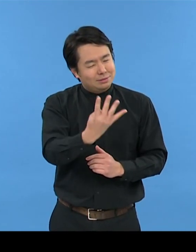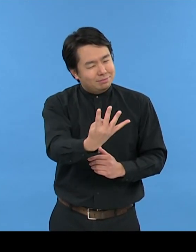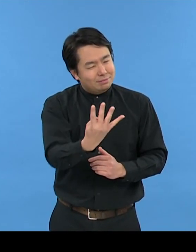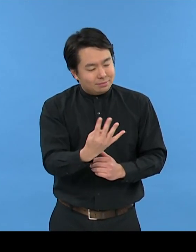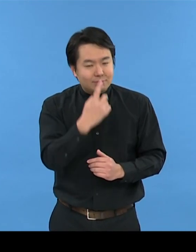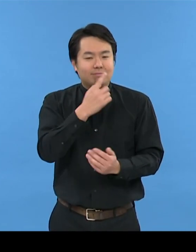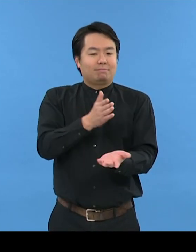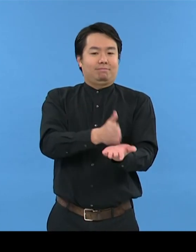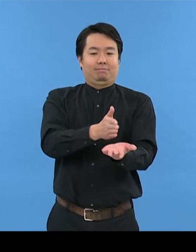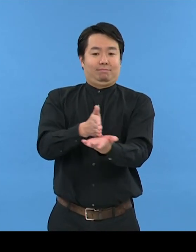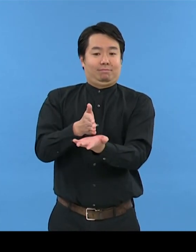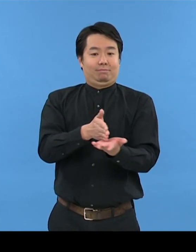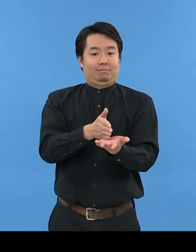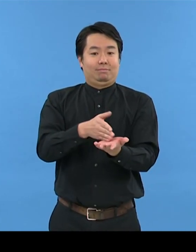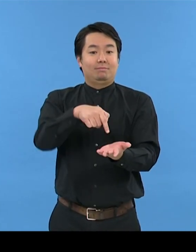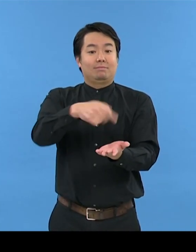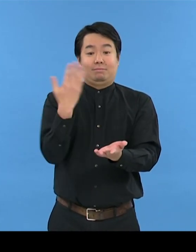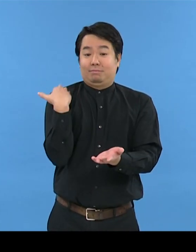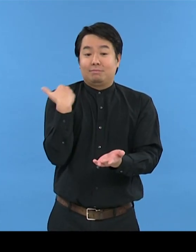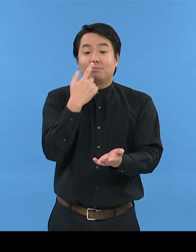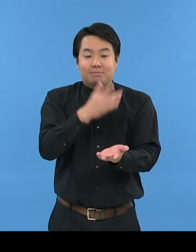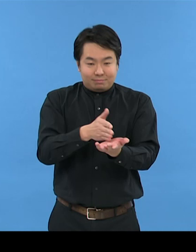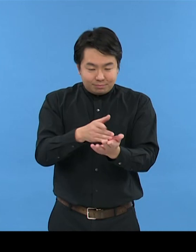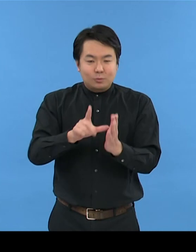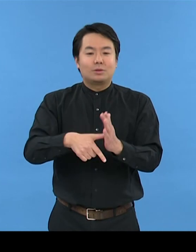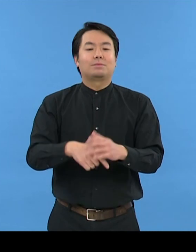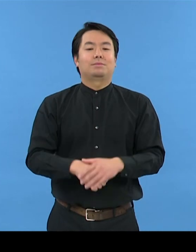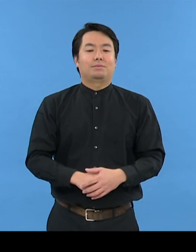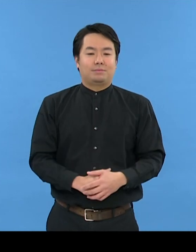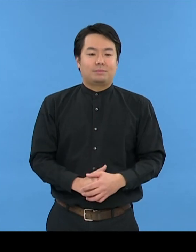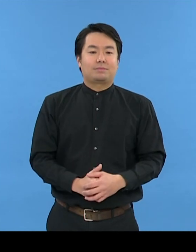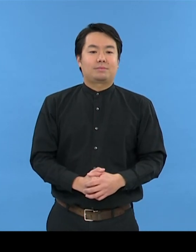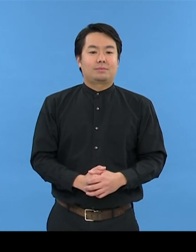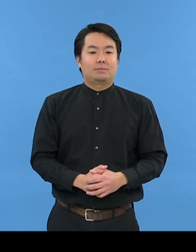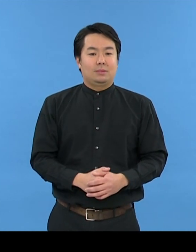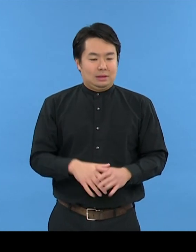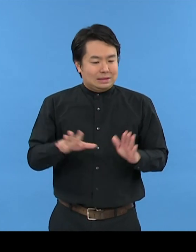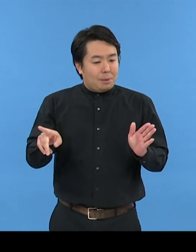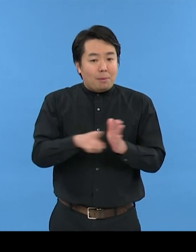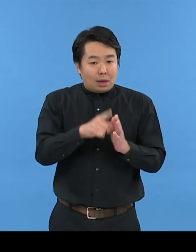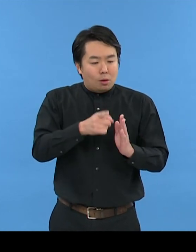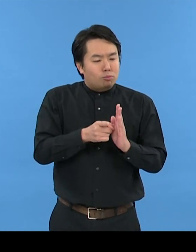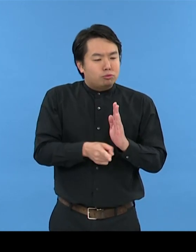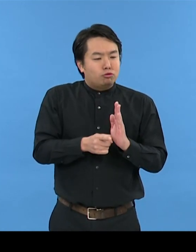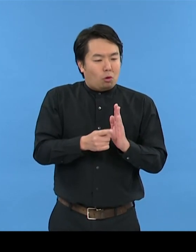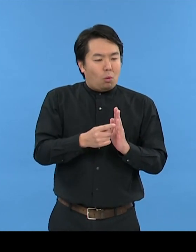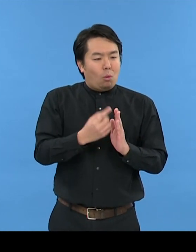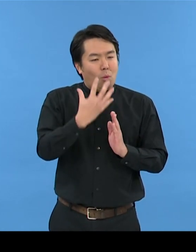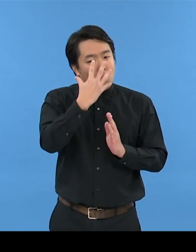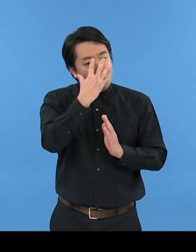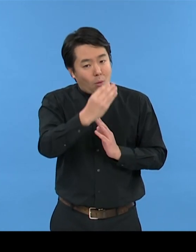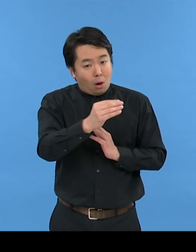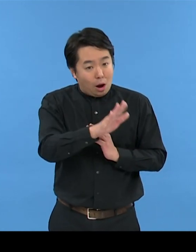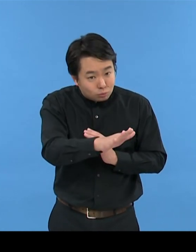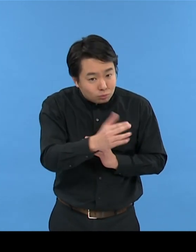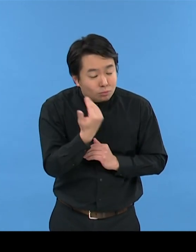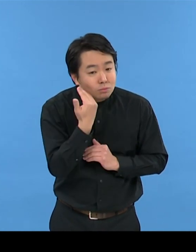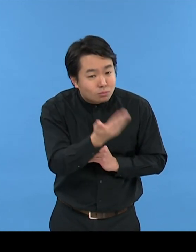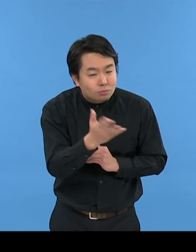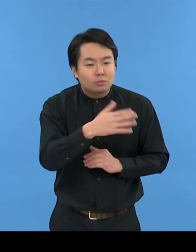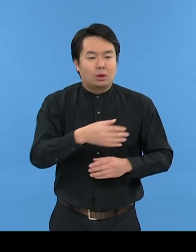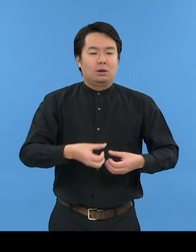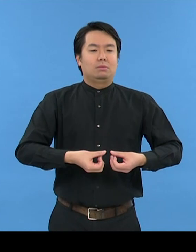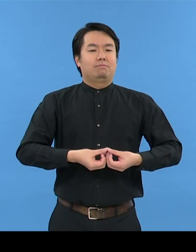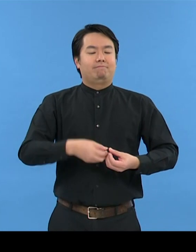集合協会と言って何人か34人ぐらいだったかなお話をしてる時に単純に仏教と